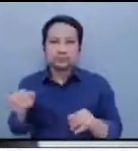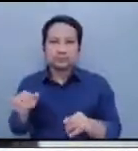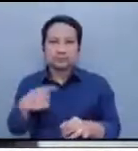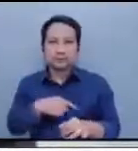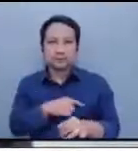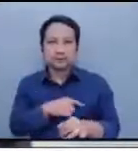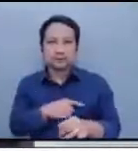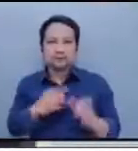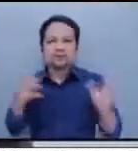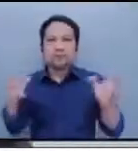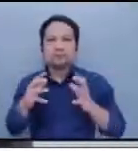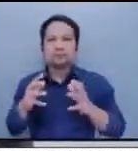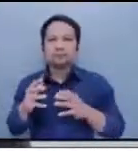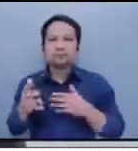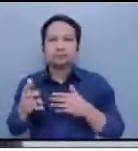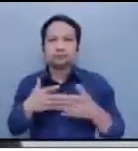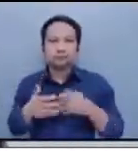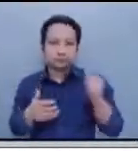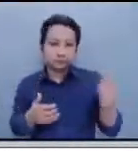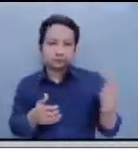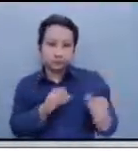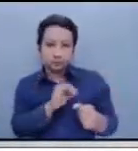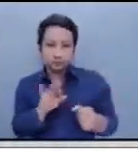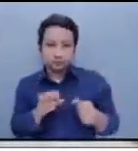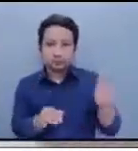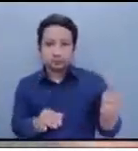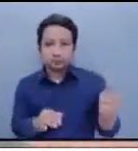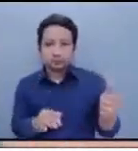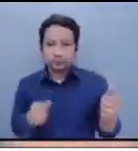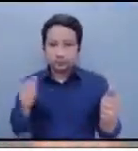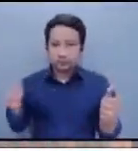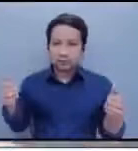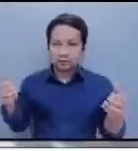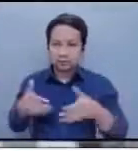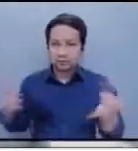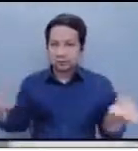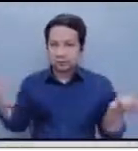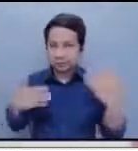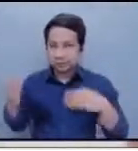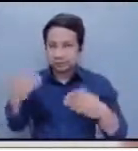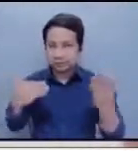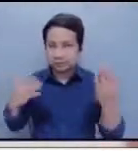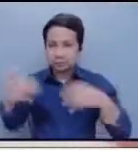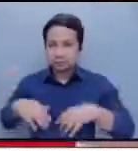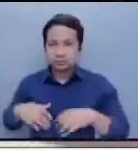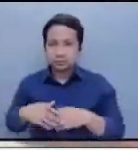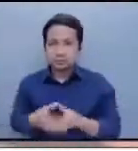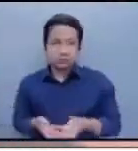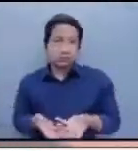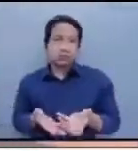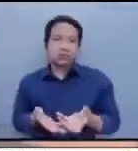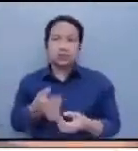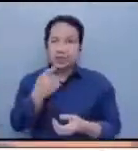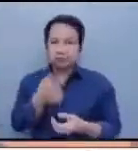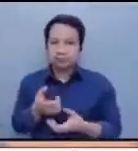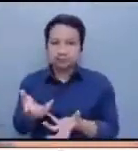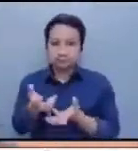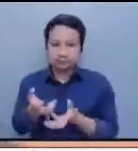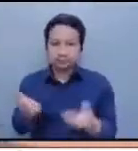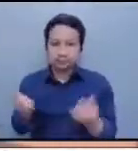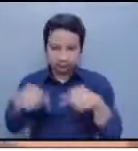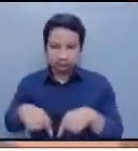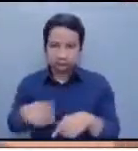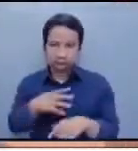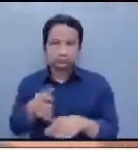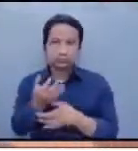Now, kung sabi nyo nga, kung meron mga nagtatawag na pumunta dito, eh sabi ko nga, kung gusto nilang pumunta dito, it's a free